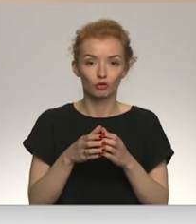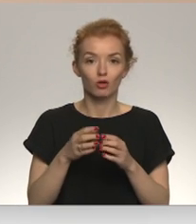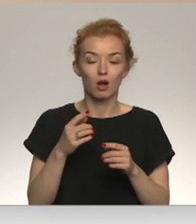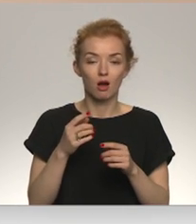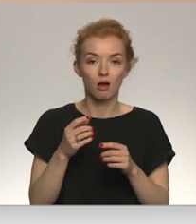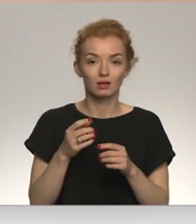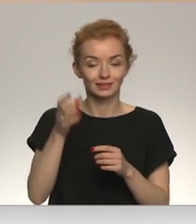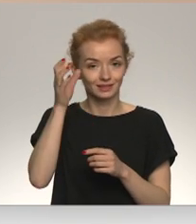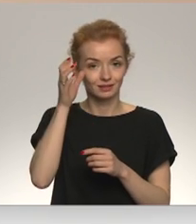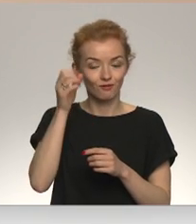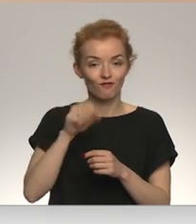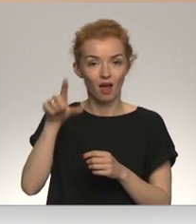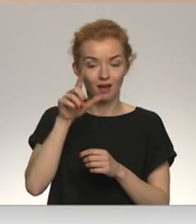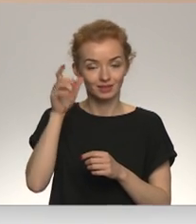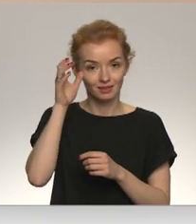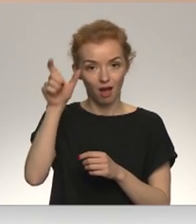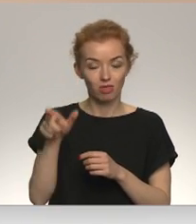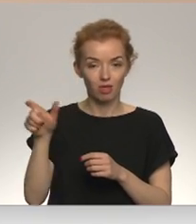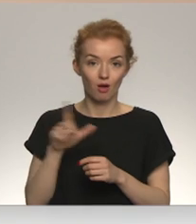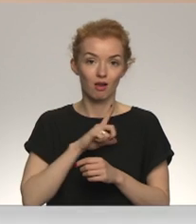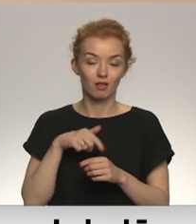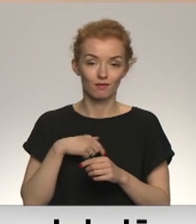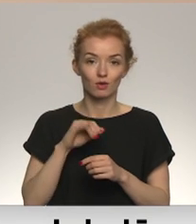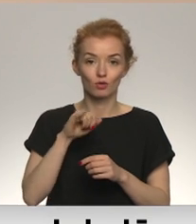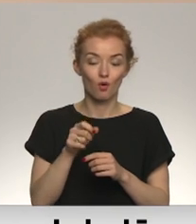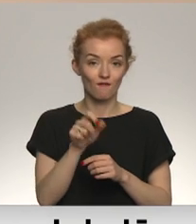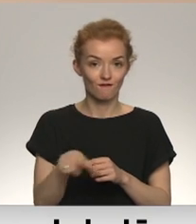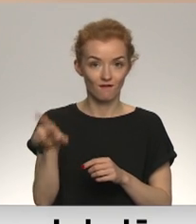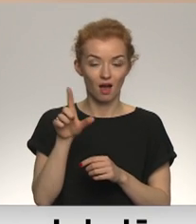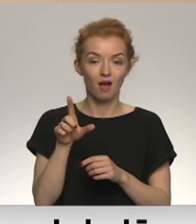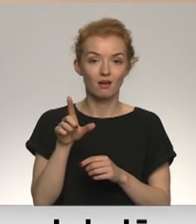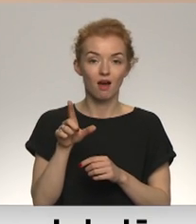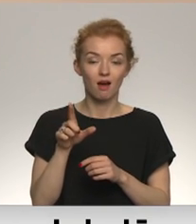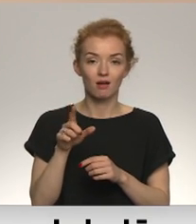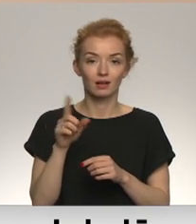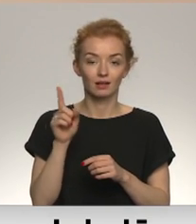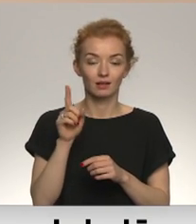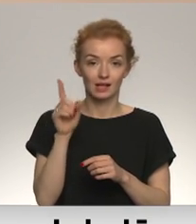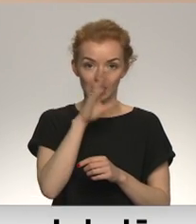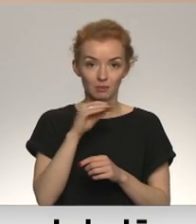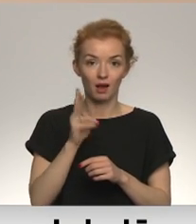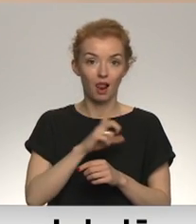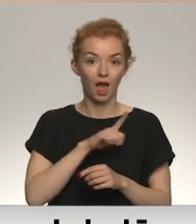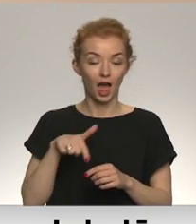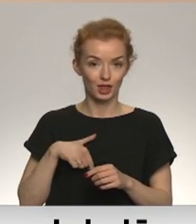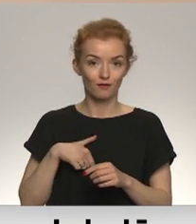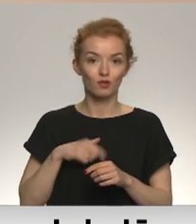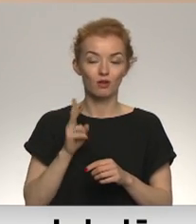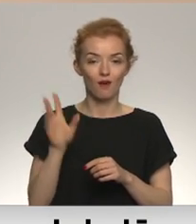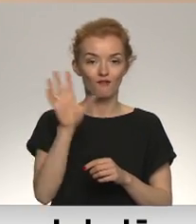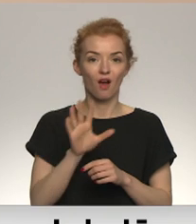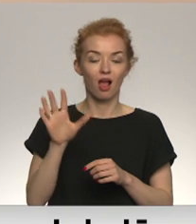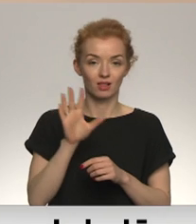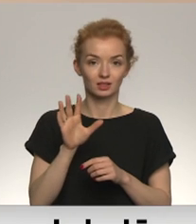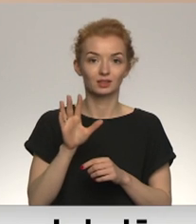zinotoju latgaliski vaira. Tu vaira ir pastovi īspieja, ka mēs arī Latviju, kā nacionālu